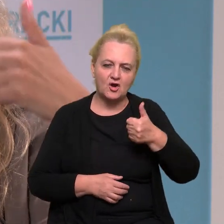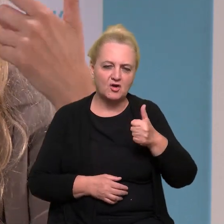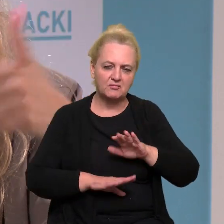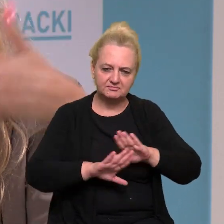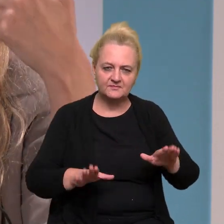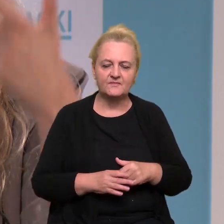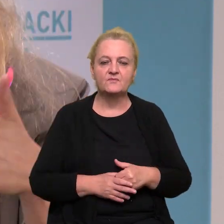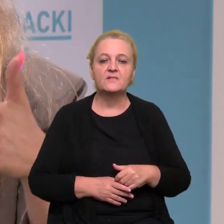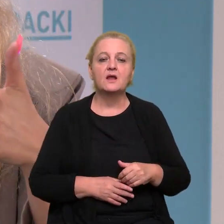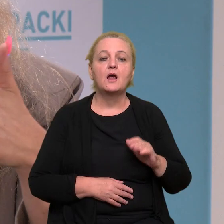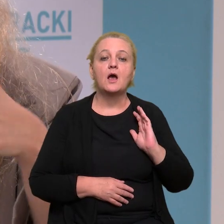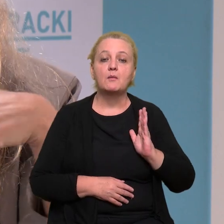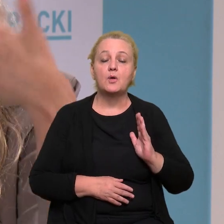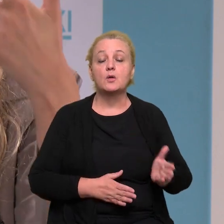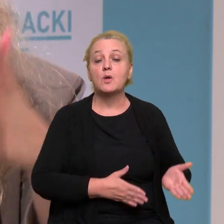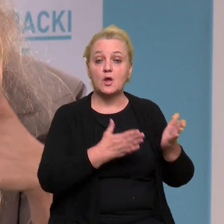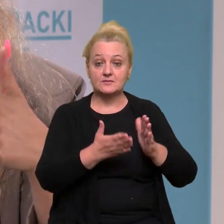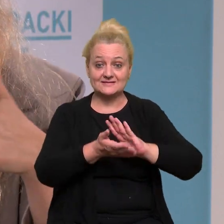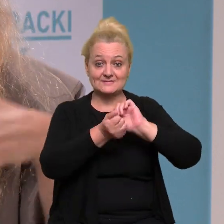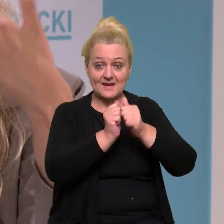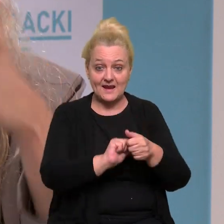I w nowym wydaniu